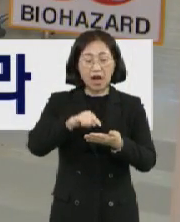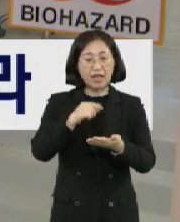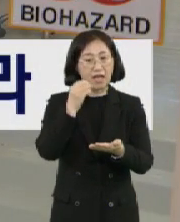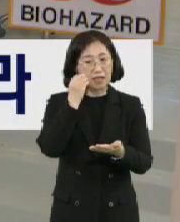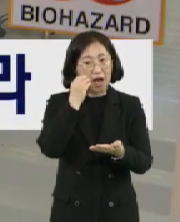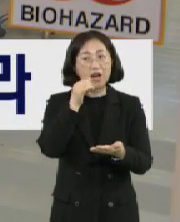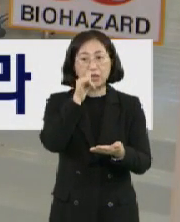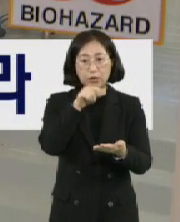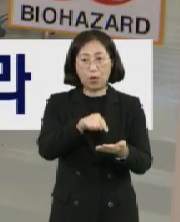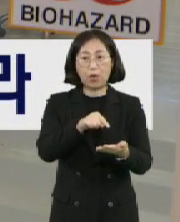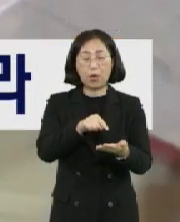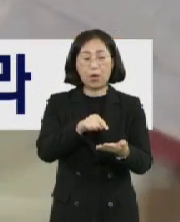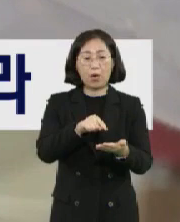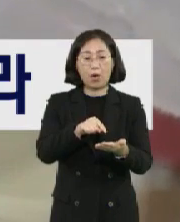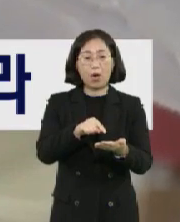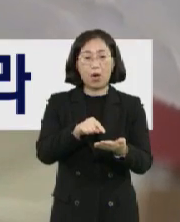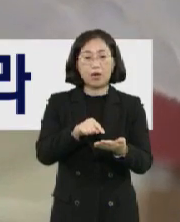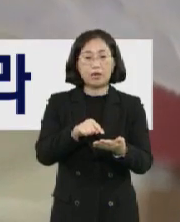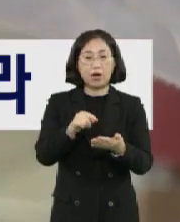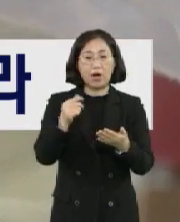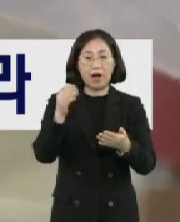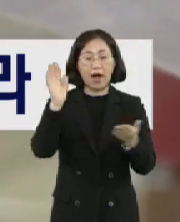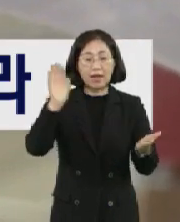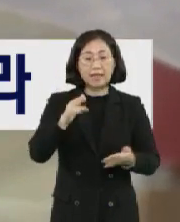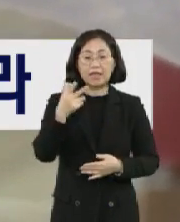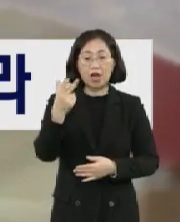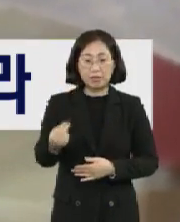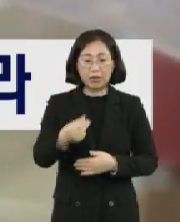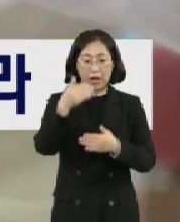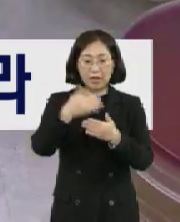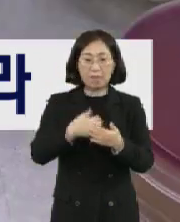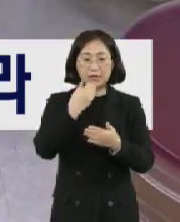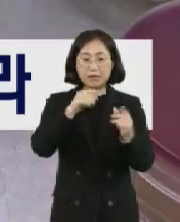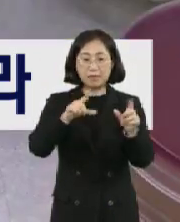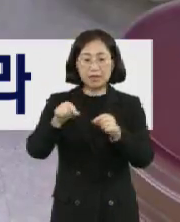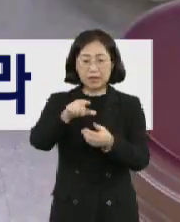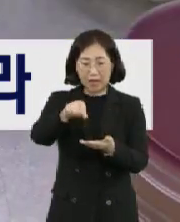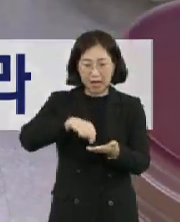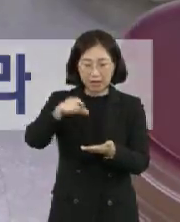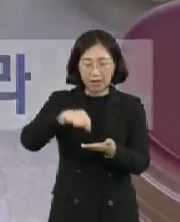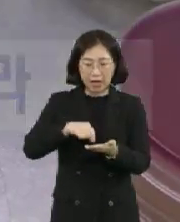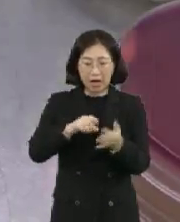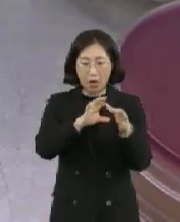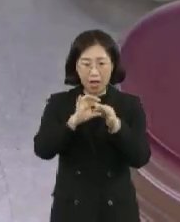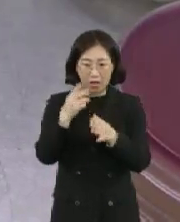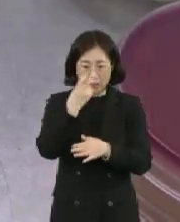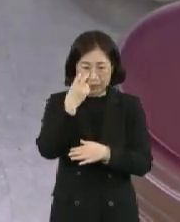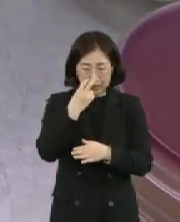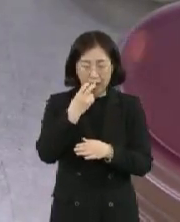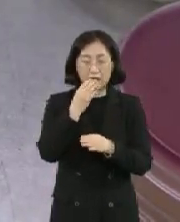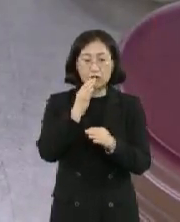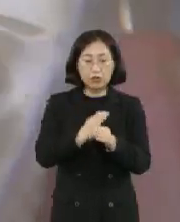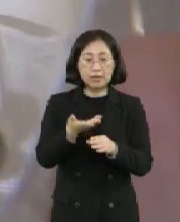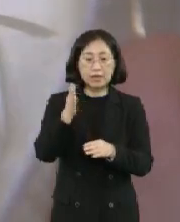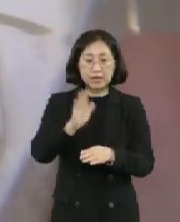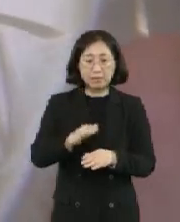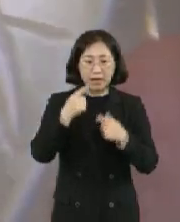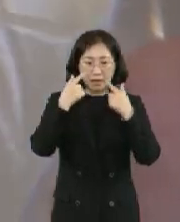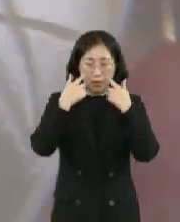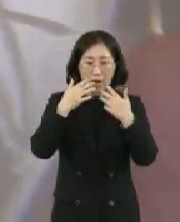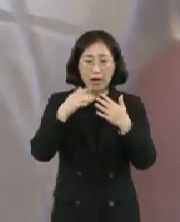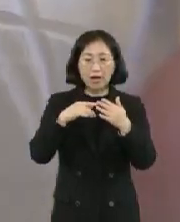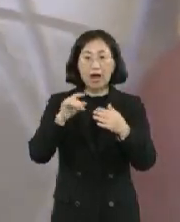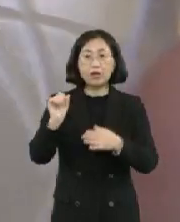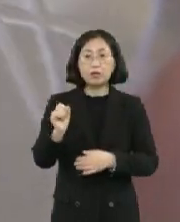가능성에 염두를 두고 학생들의 검체와 남은 음식물 시료를 채취해 역학조사를 진행 중이지만 정확한 원인이 밝혀지지